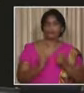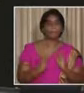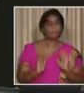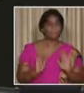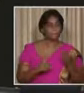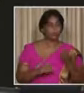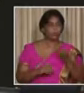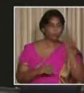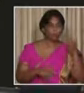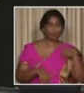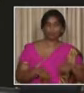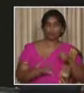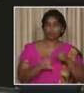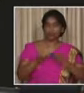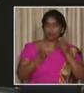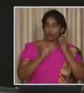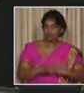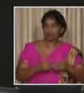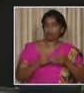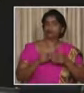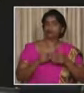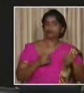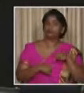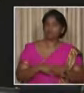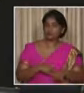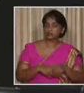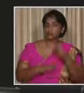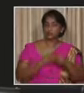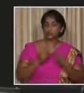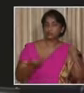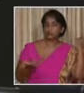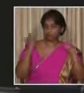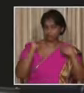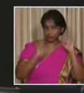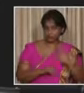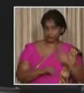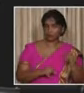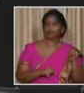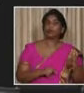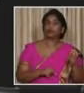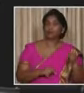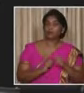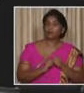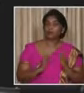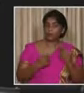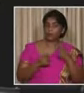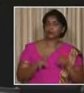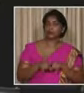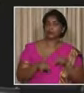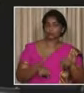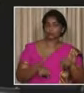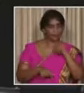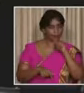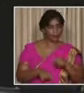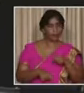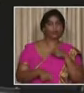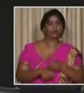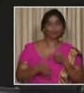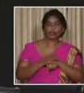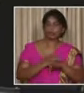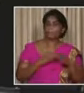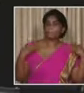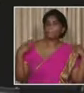පුළුවන් මේ වර්ෂයේ අවසානයේ වගේ මේ ආයෝජන පැමිණීමත් සමග. ඉතින් ආරම්භයක් හැටියට මේකෙදී ඇත්තරම ඒ යටිදල